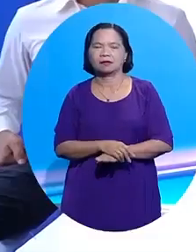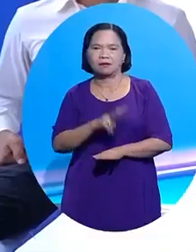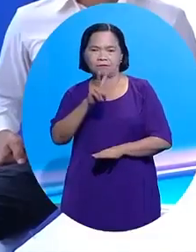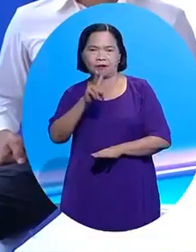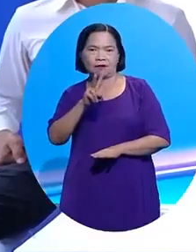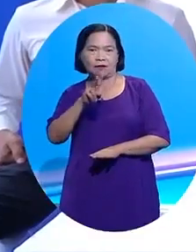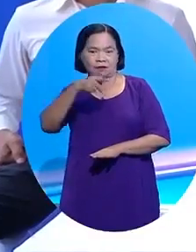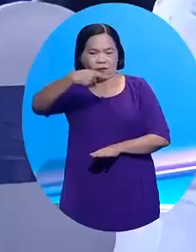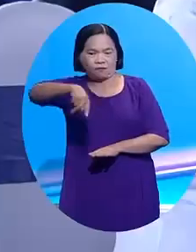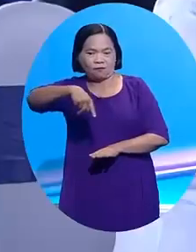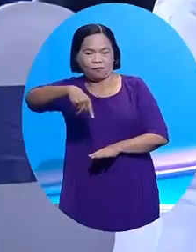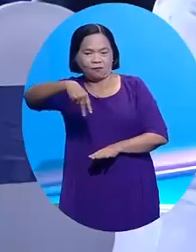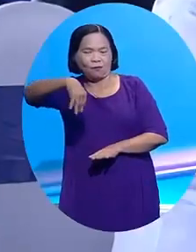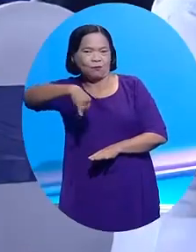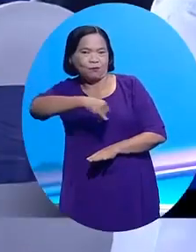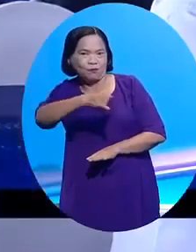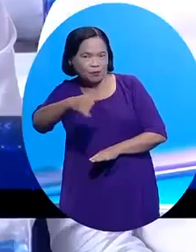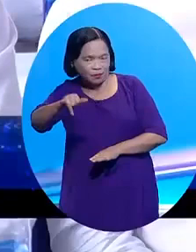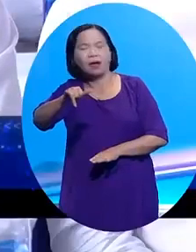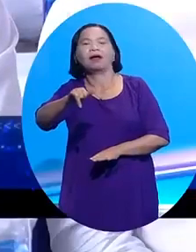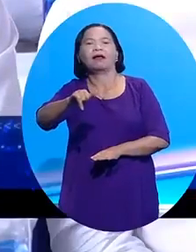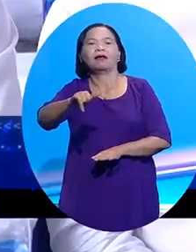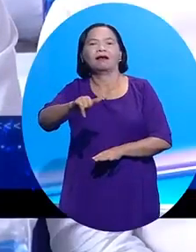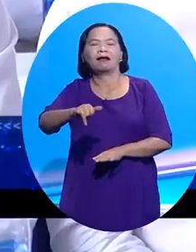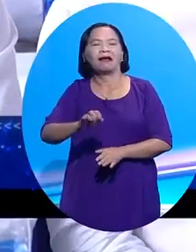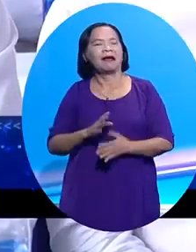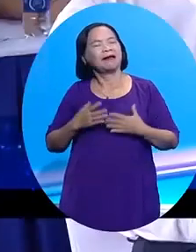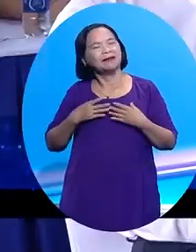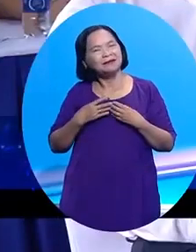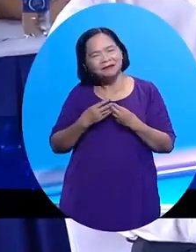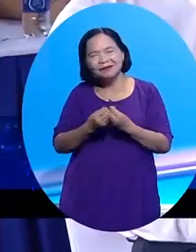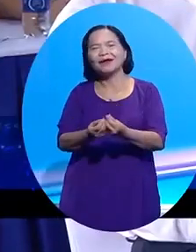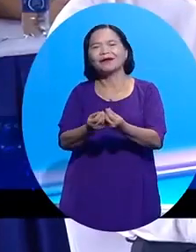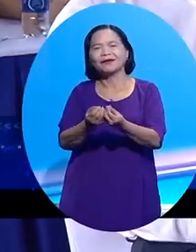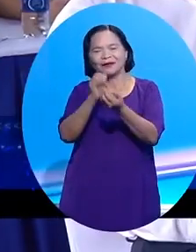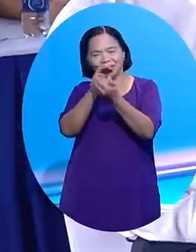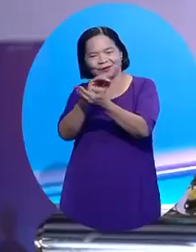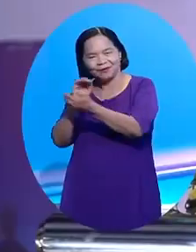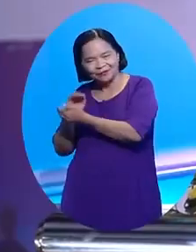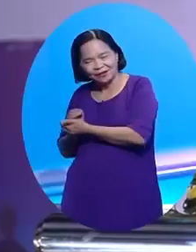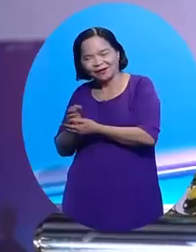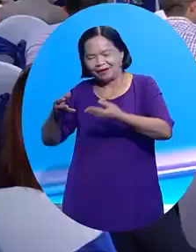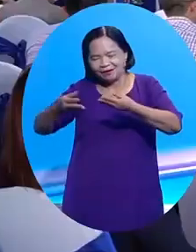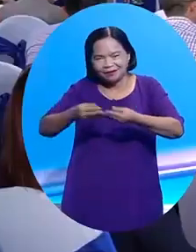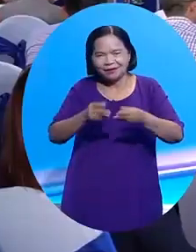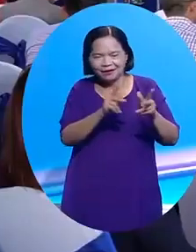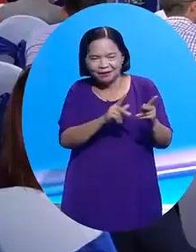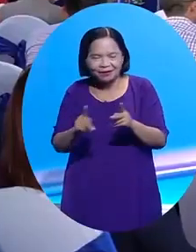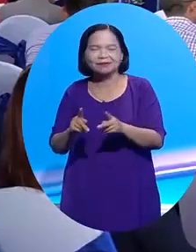hứa hẹn là sự lựa chọn an cư và đầu tư lý tưởng, bảo chứng an toàn cho dòng tiền tích lũy của các nhà đầu tư trong thời điểm kinh tế còn nhiều biến động.